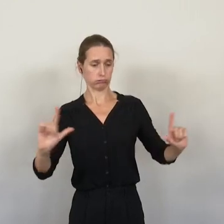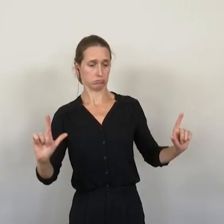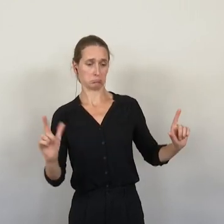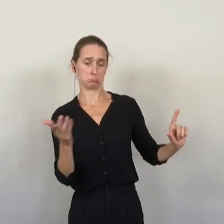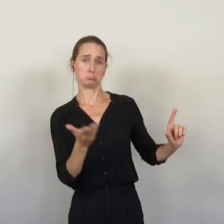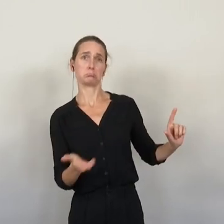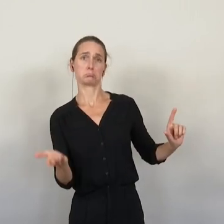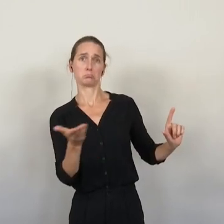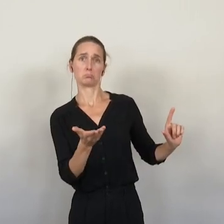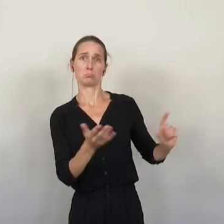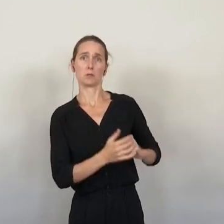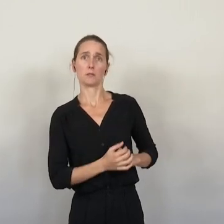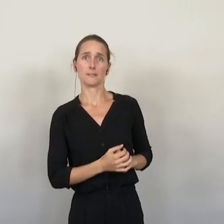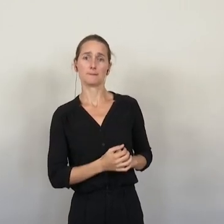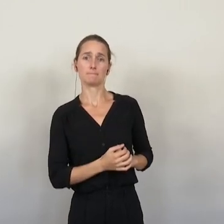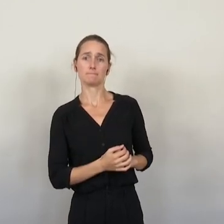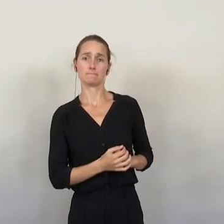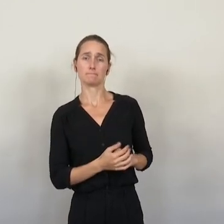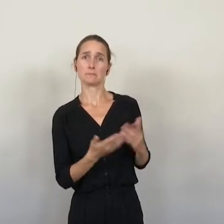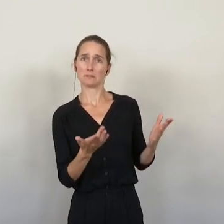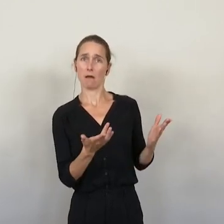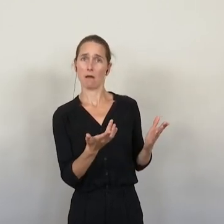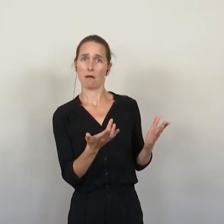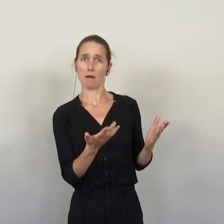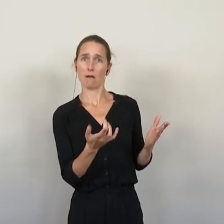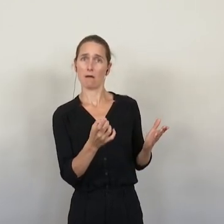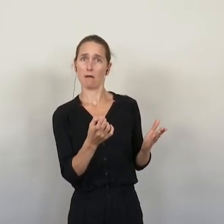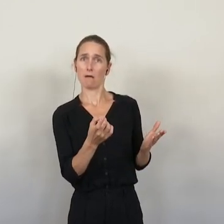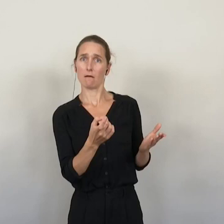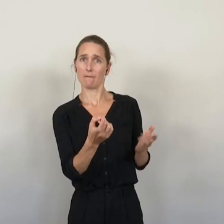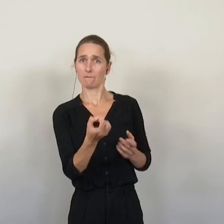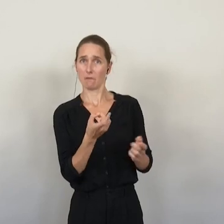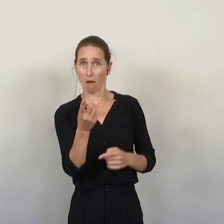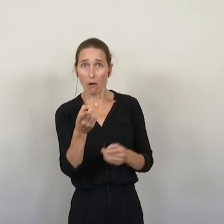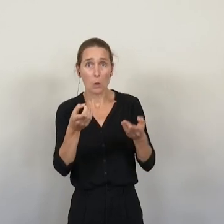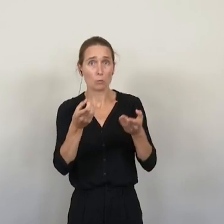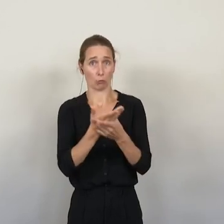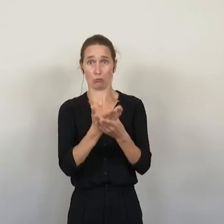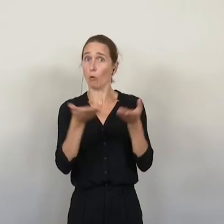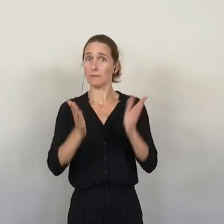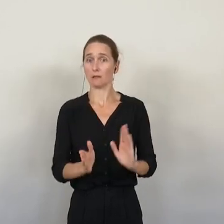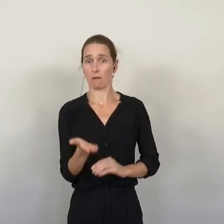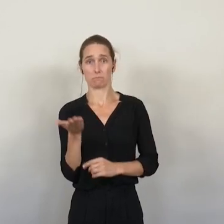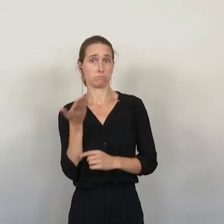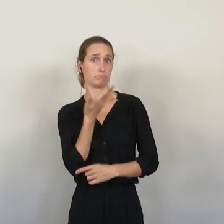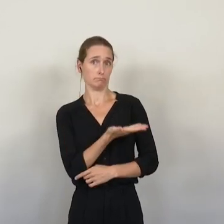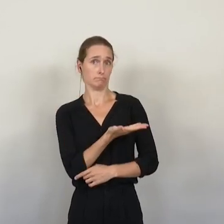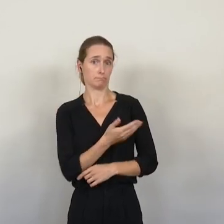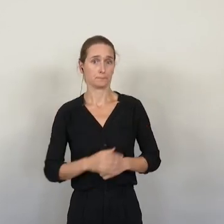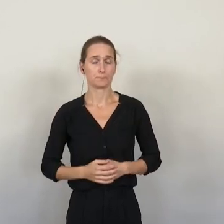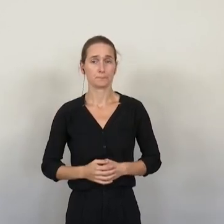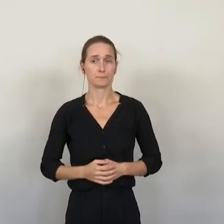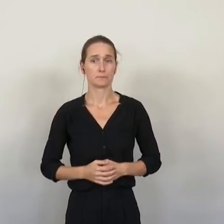donc c'est tiré donc d'un document officiel hein